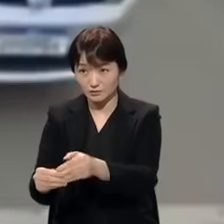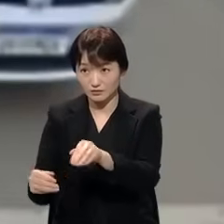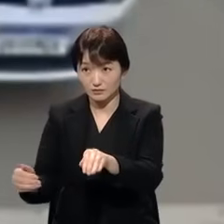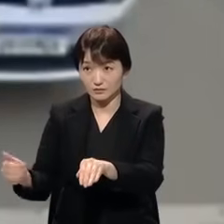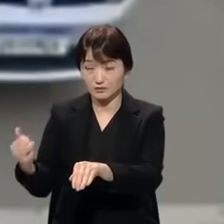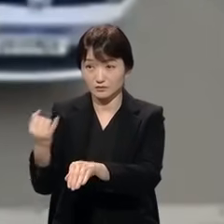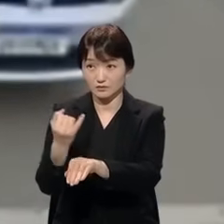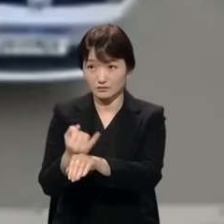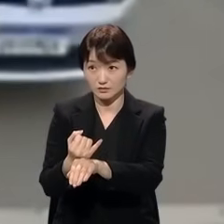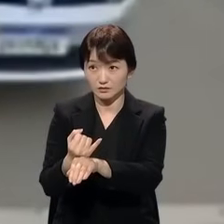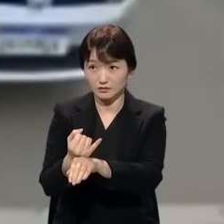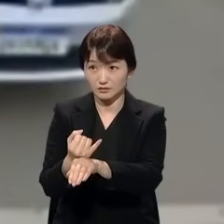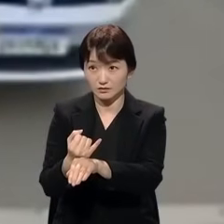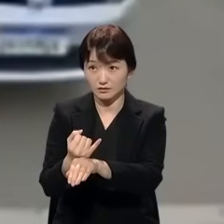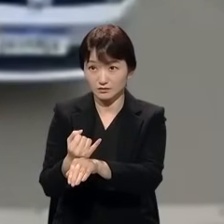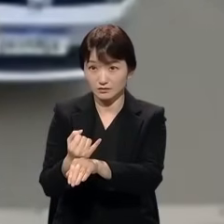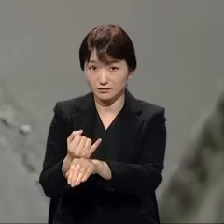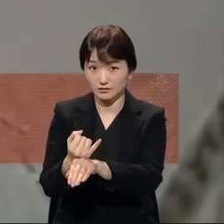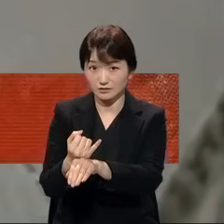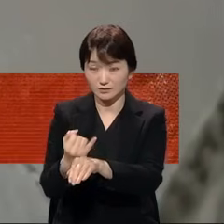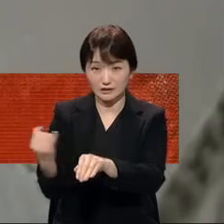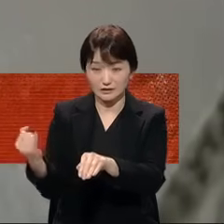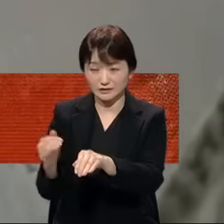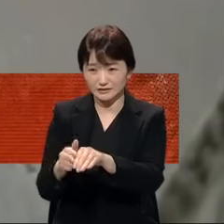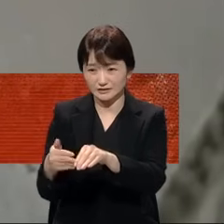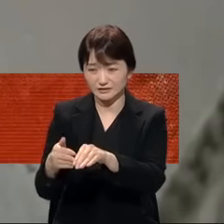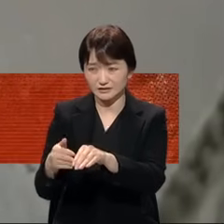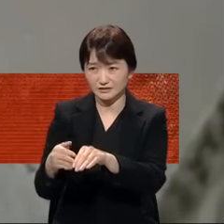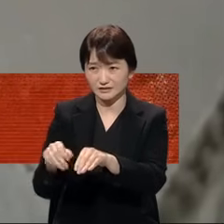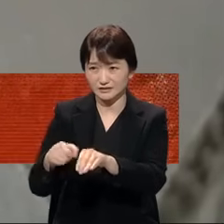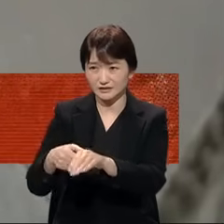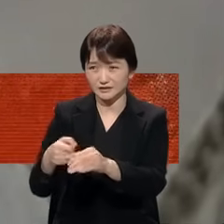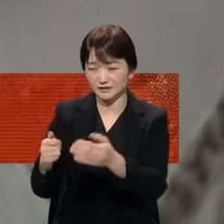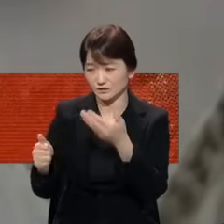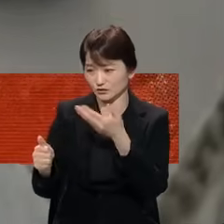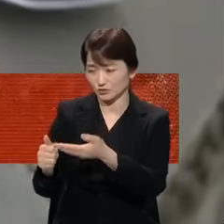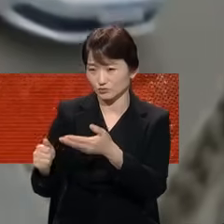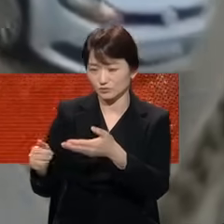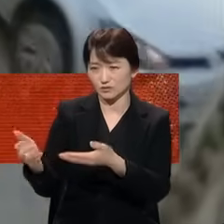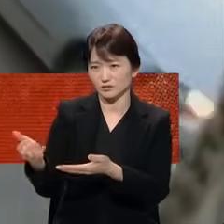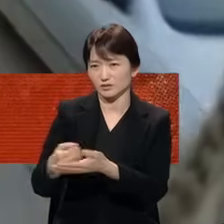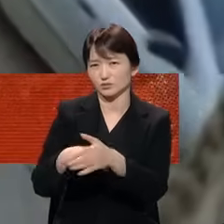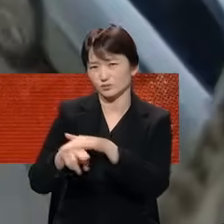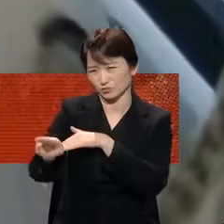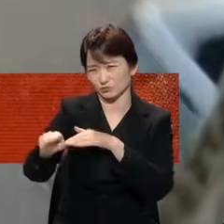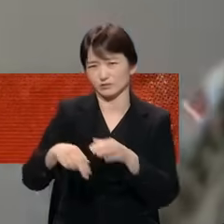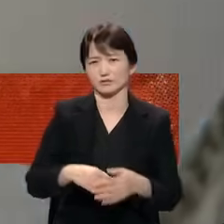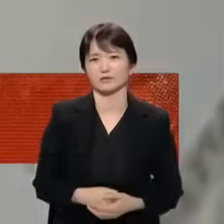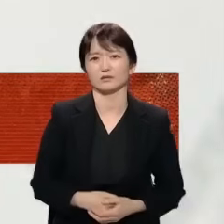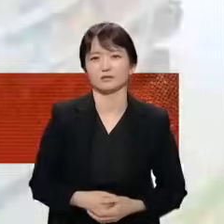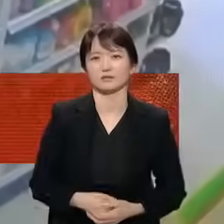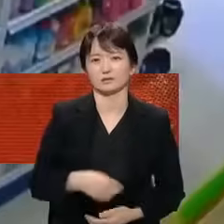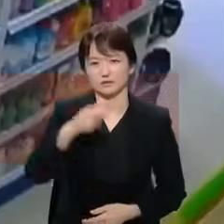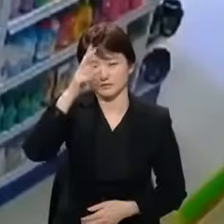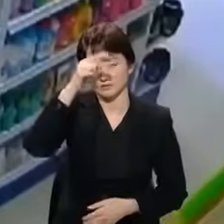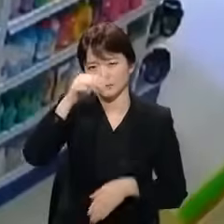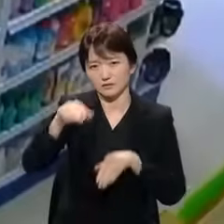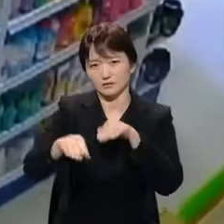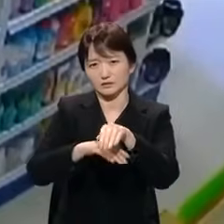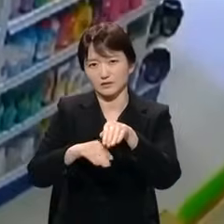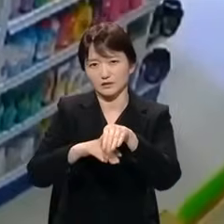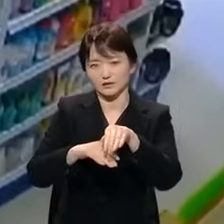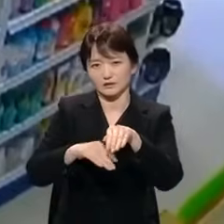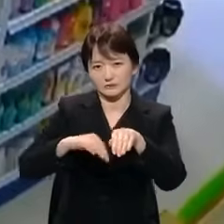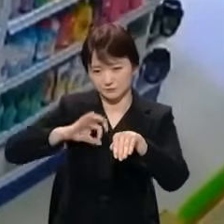이 여성의 차까지 훔쳐서 달아났습니다. 조금 친절했지만요. 강도는 강도였던 겁니다. 경찰은 도난당한 차를